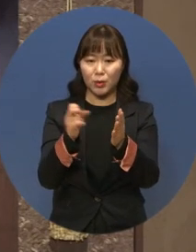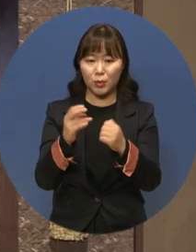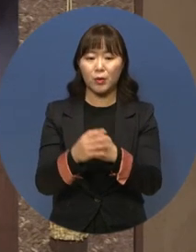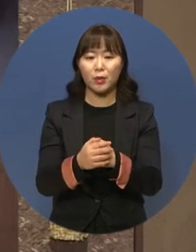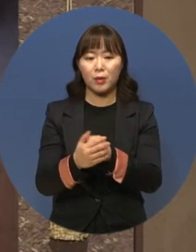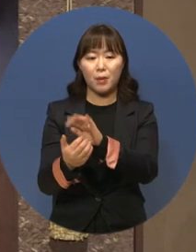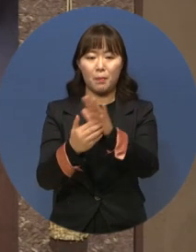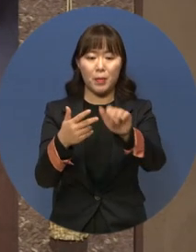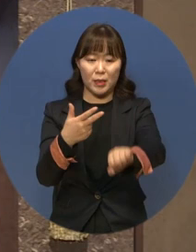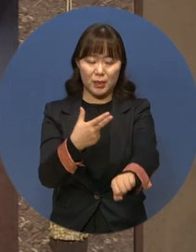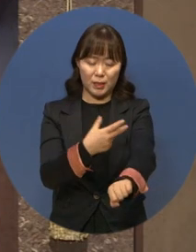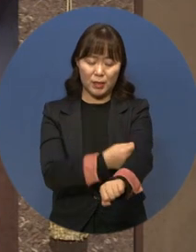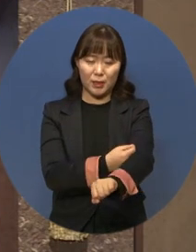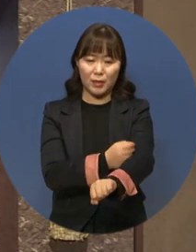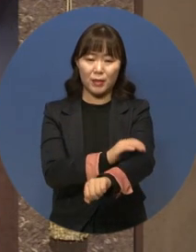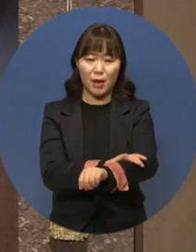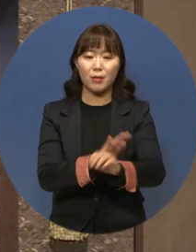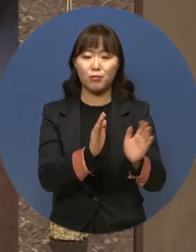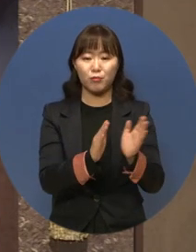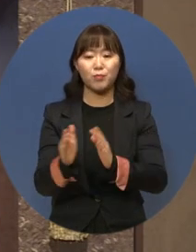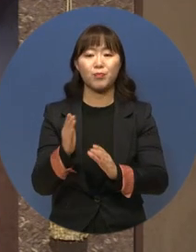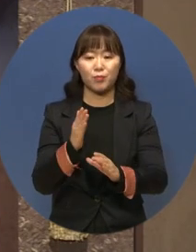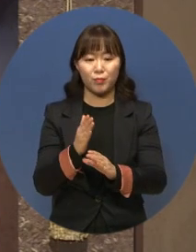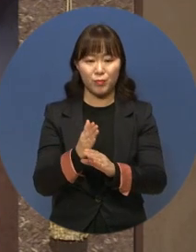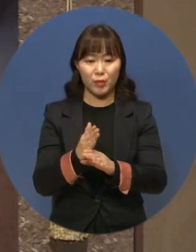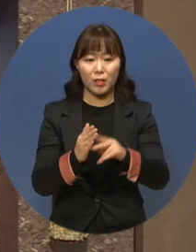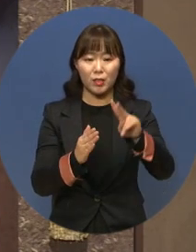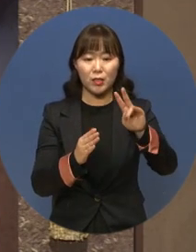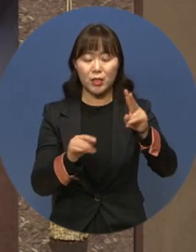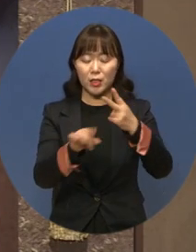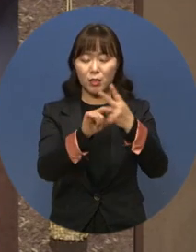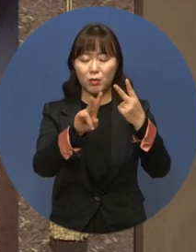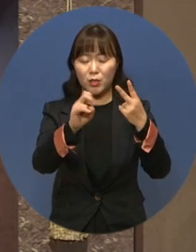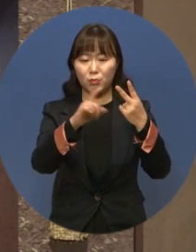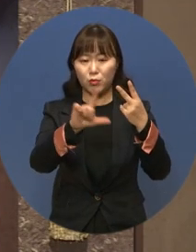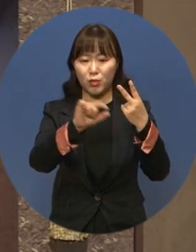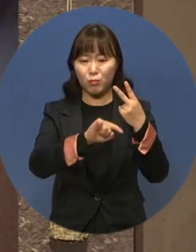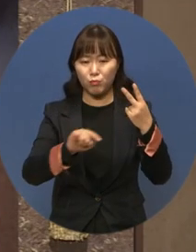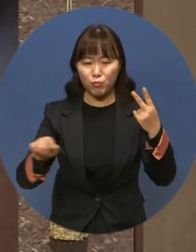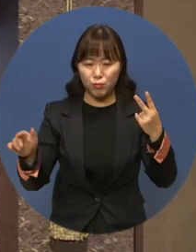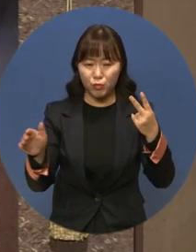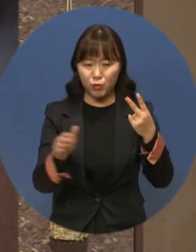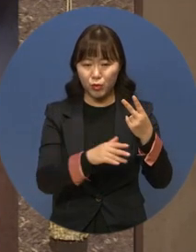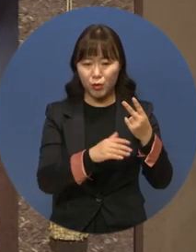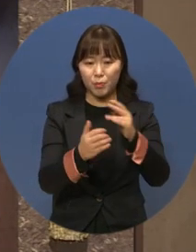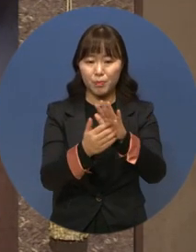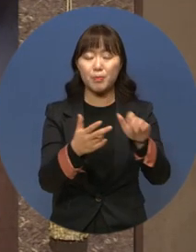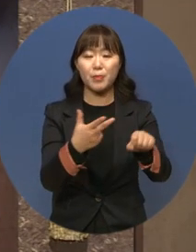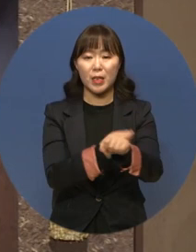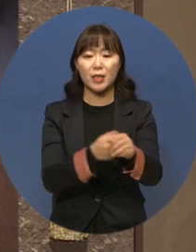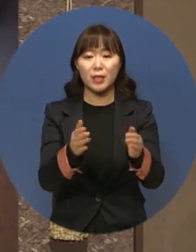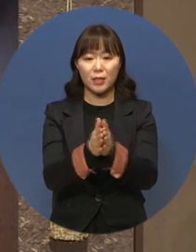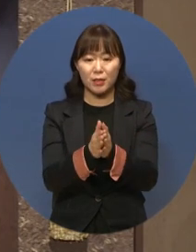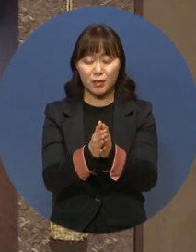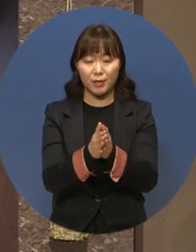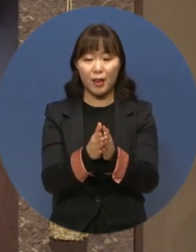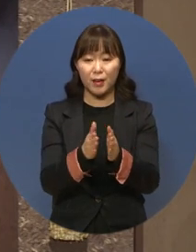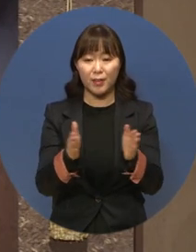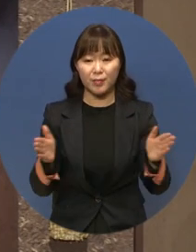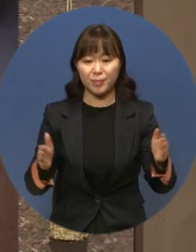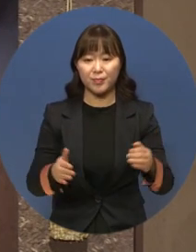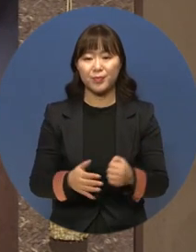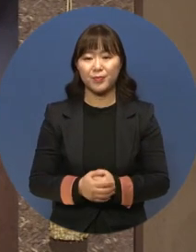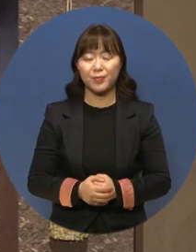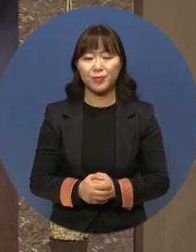그리고 백신 철저히 준비하고 있습니다. 26일부터 백신 접종이 시작된다고 합니다.